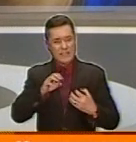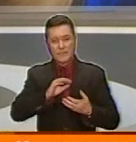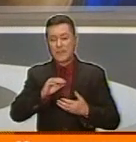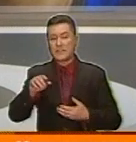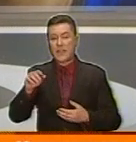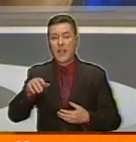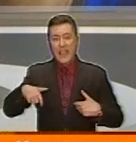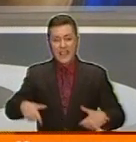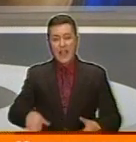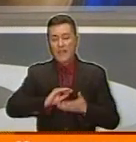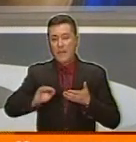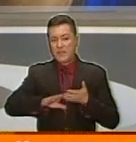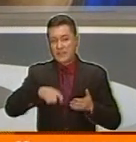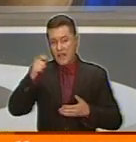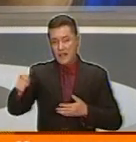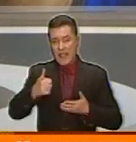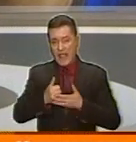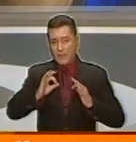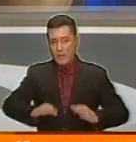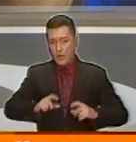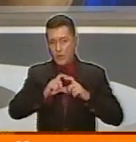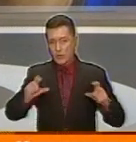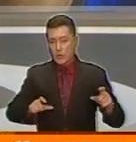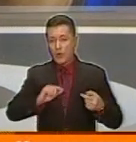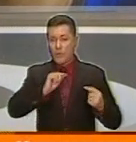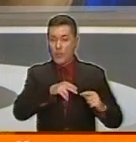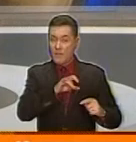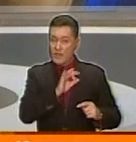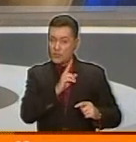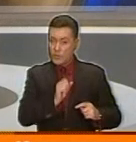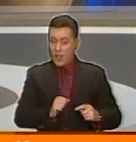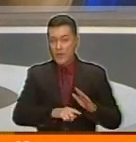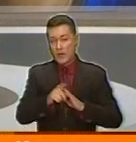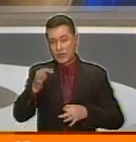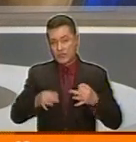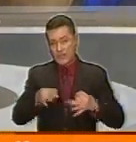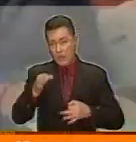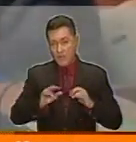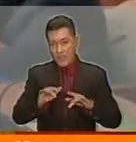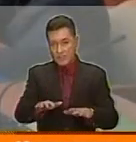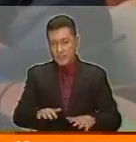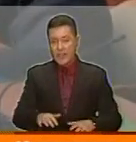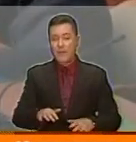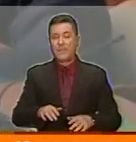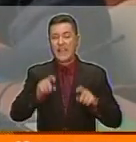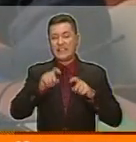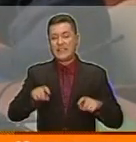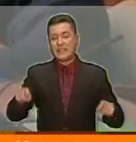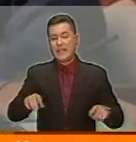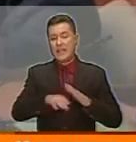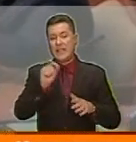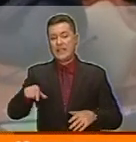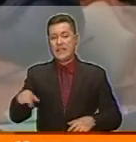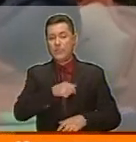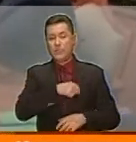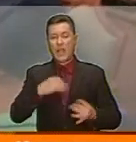до Генпрокуратури. Проти Парасюка порушили провадження і чекають, аби він дав свідчення. Сиділи такі депутати собі і